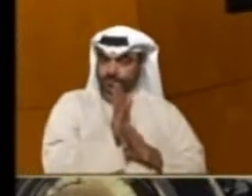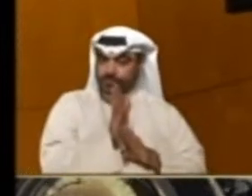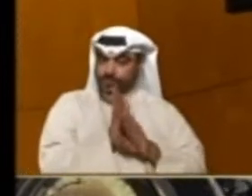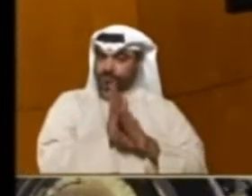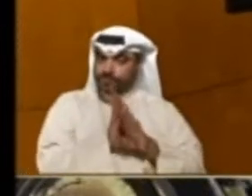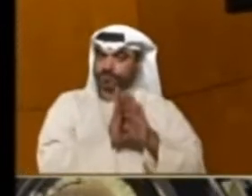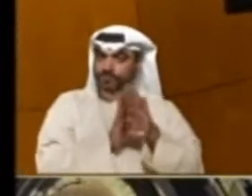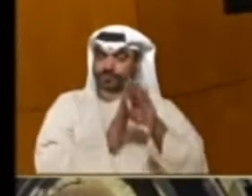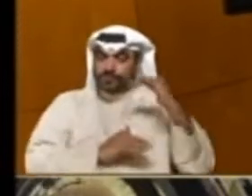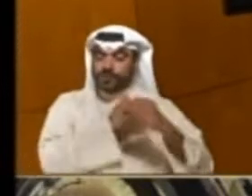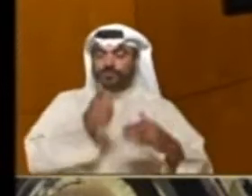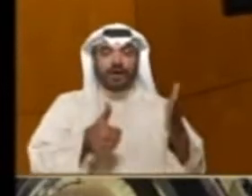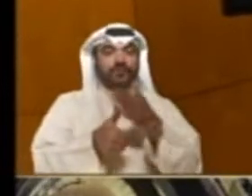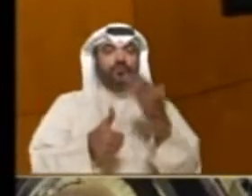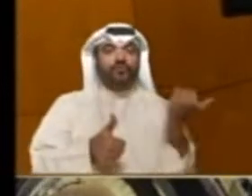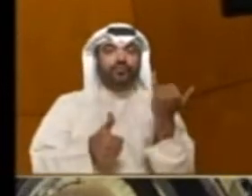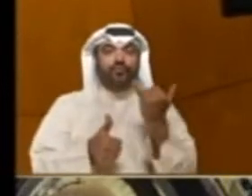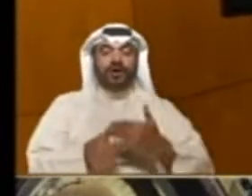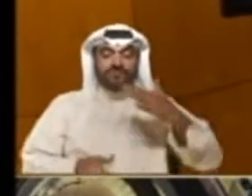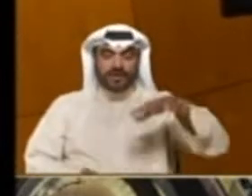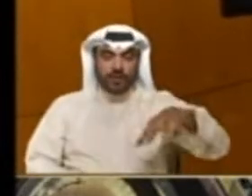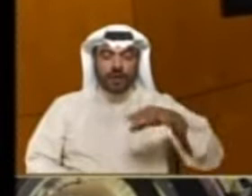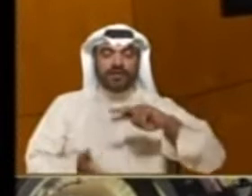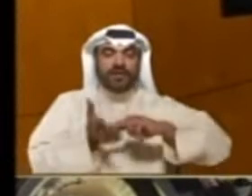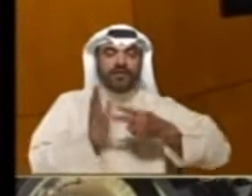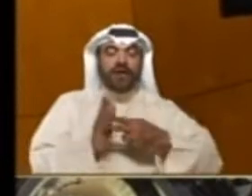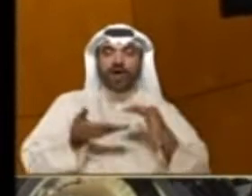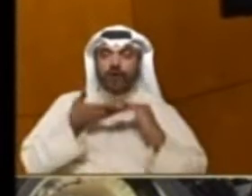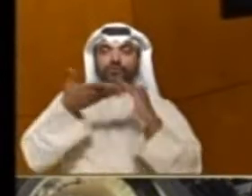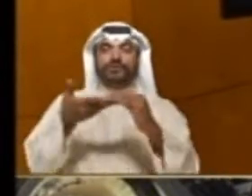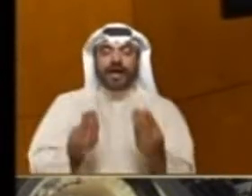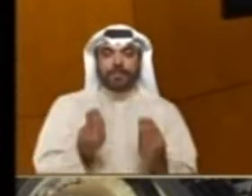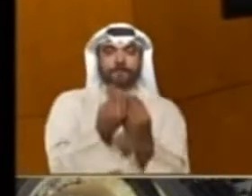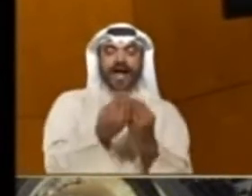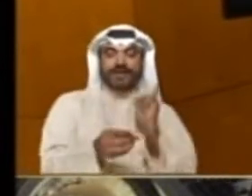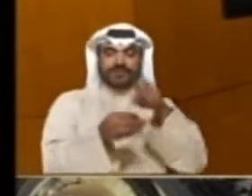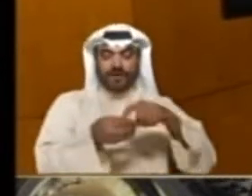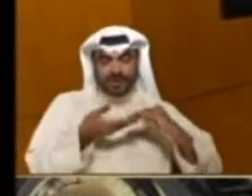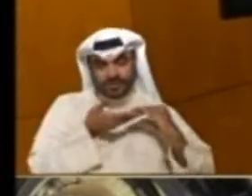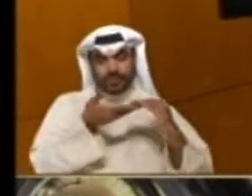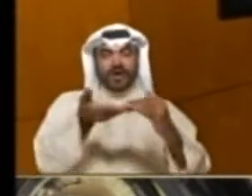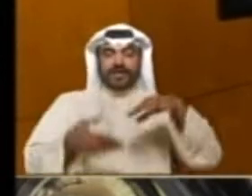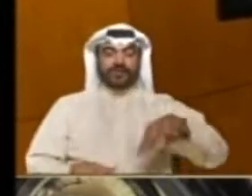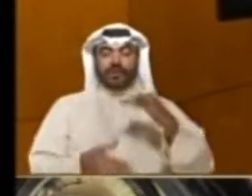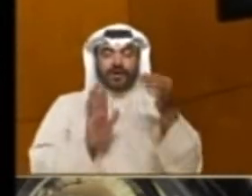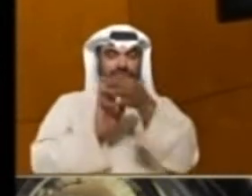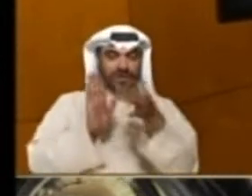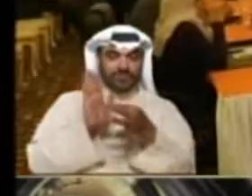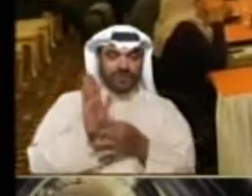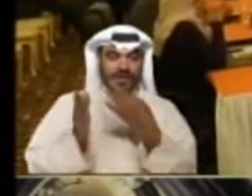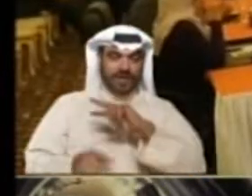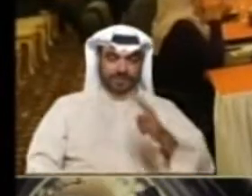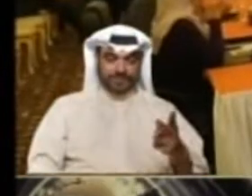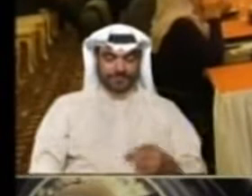بتنفيذ البند الخاص في دولتها أو تساعد دولة أخرى في تنفيذ البنود